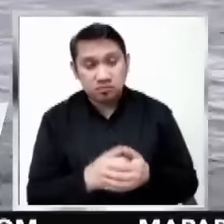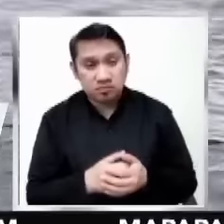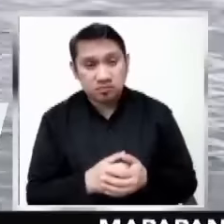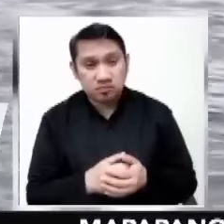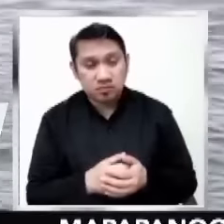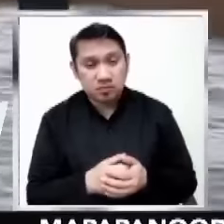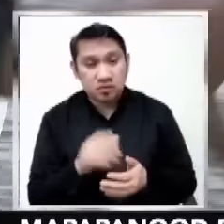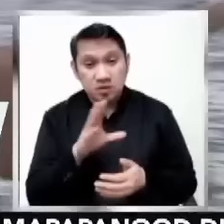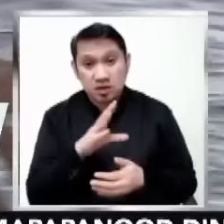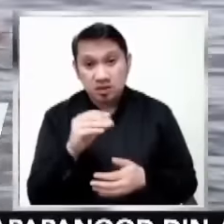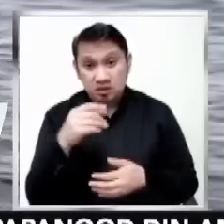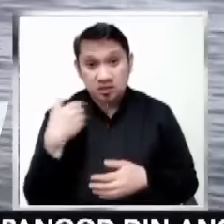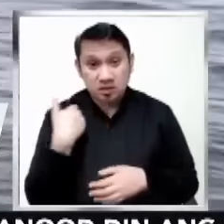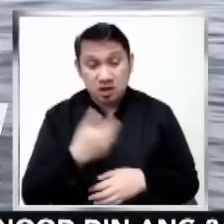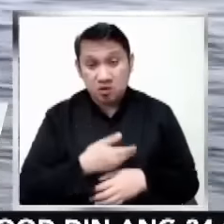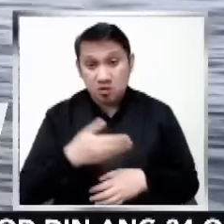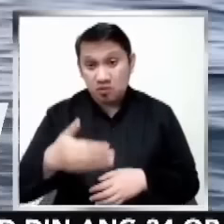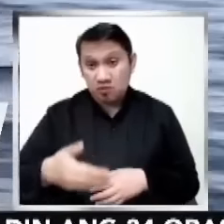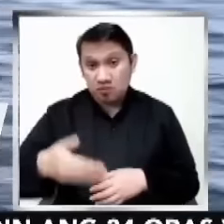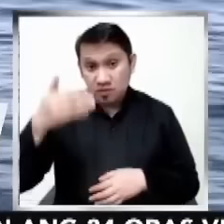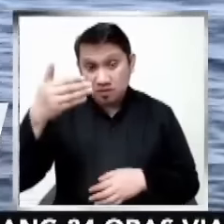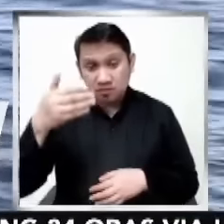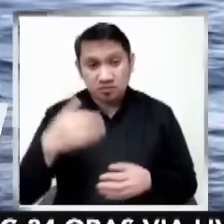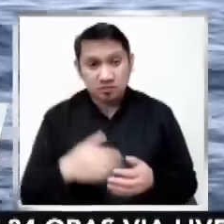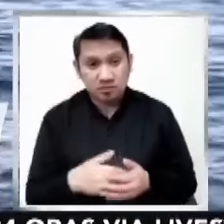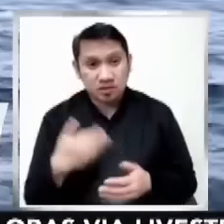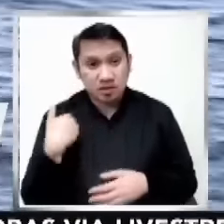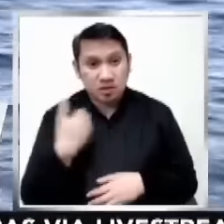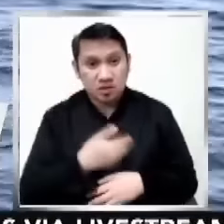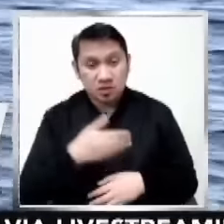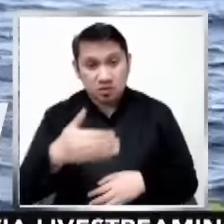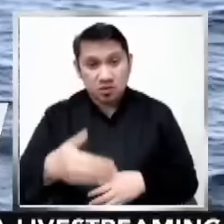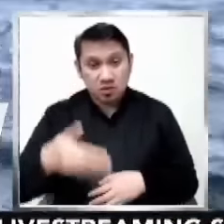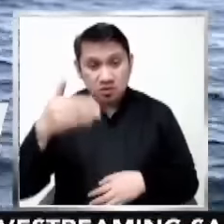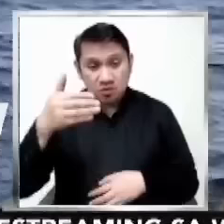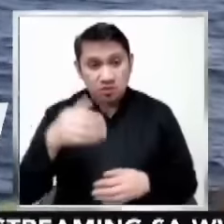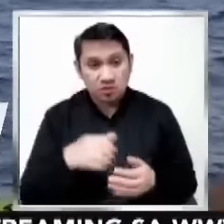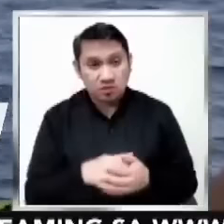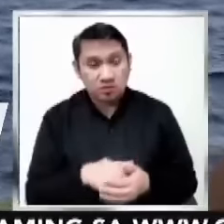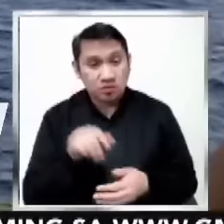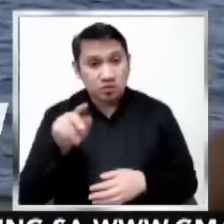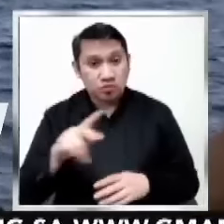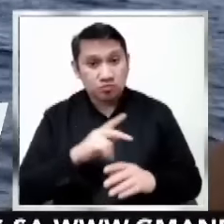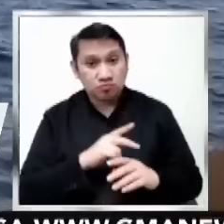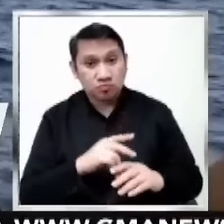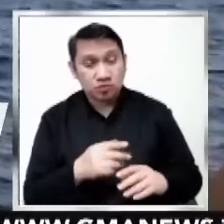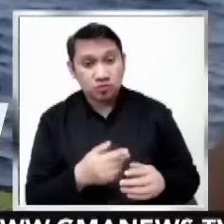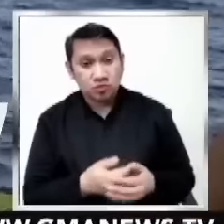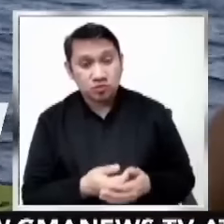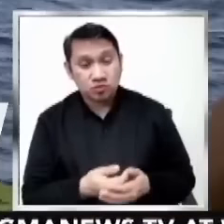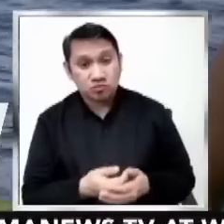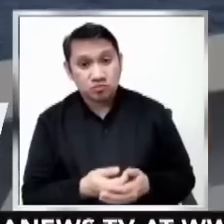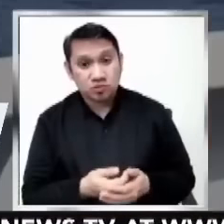naman natin, sa mismong harapan, nandyan nakatapat at nagbabantay yung kanilang Chinese fishing